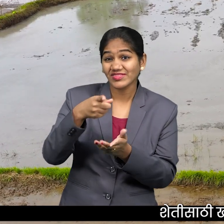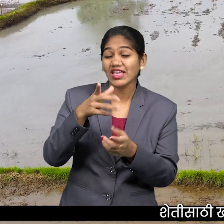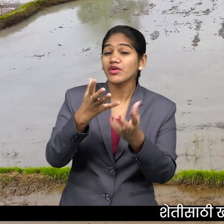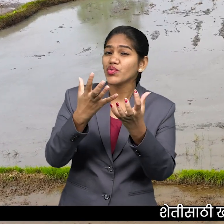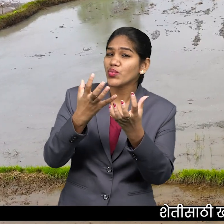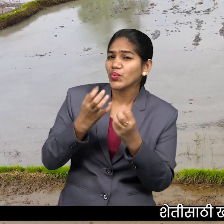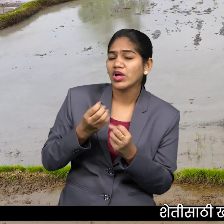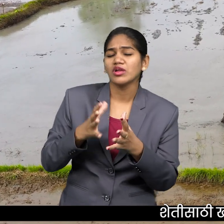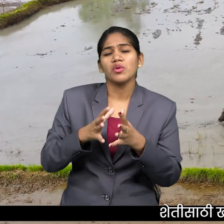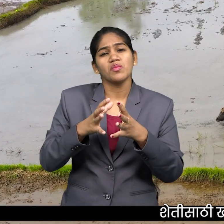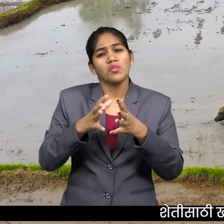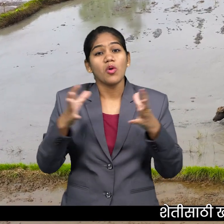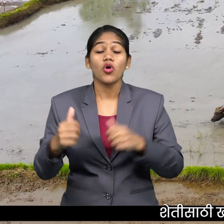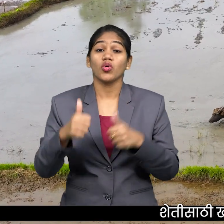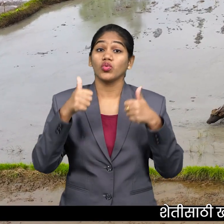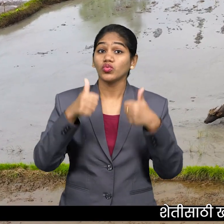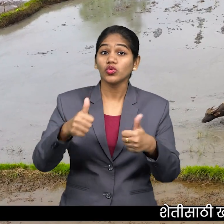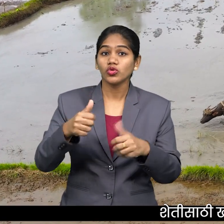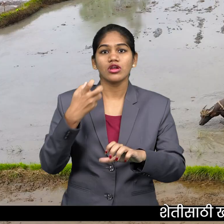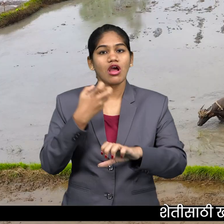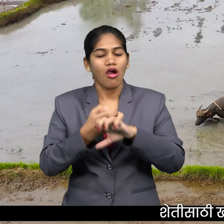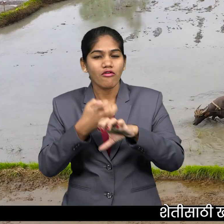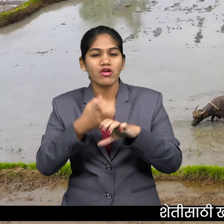शेतीसाठी खूप मेहनत घ्यावी लागते.